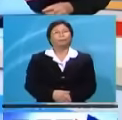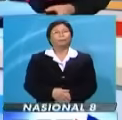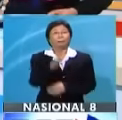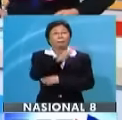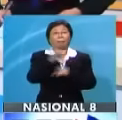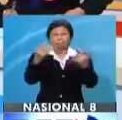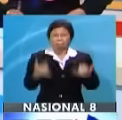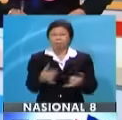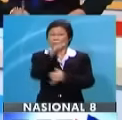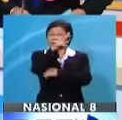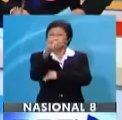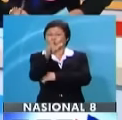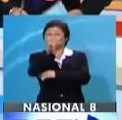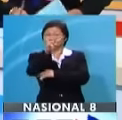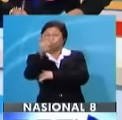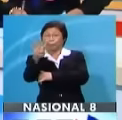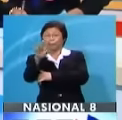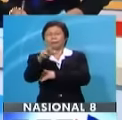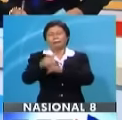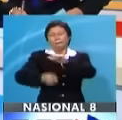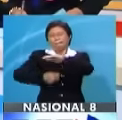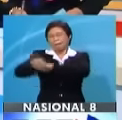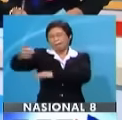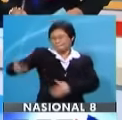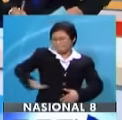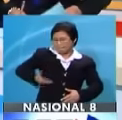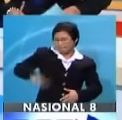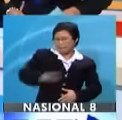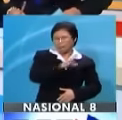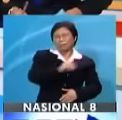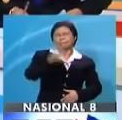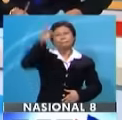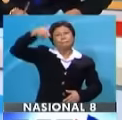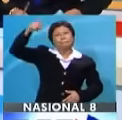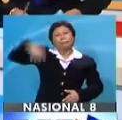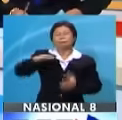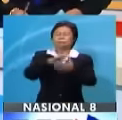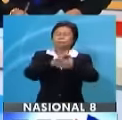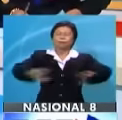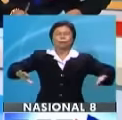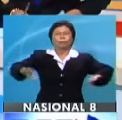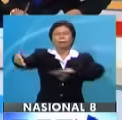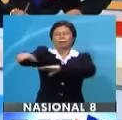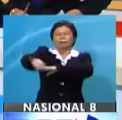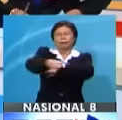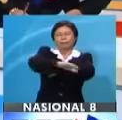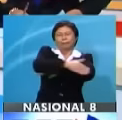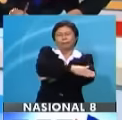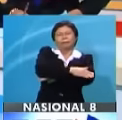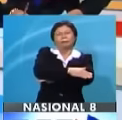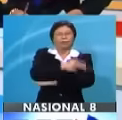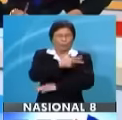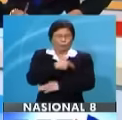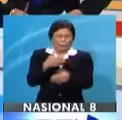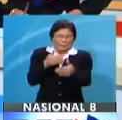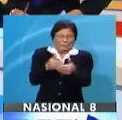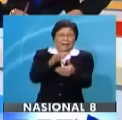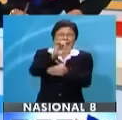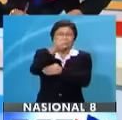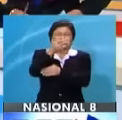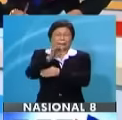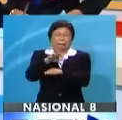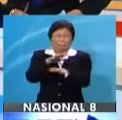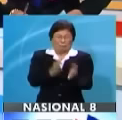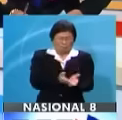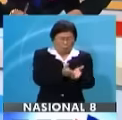Dan hari ini 324 lagi pelarian Bangladesh dan Myanmar diselamat di perairan Indonesia dekat Aceh. Bot yang sarat dengan